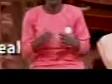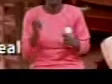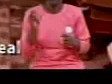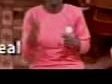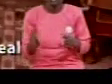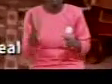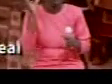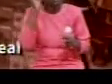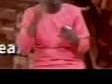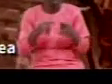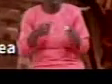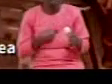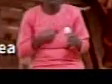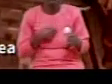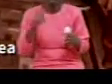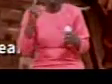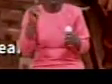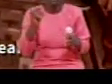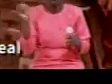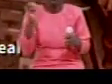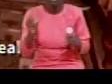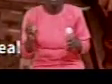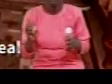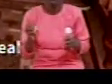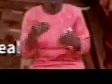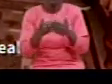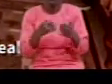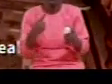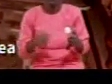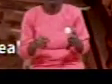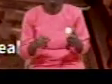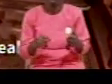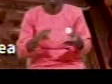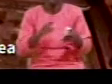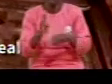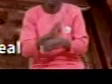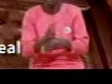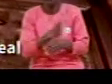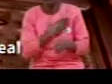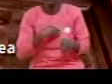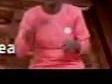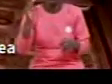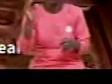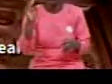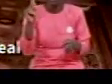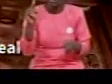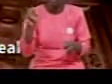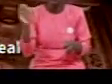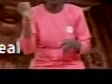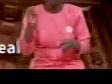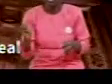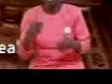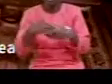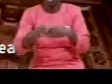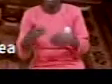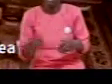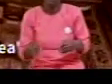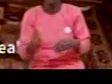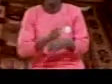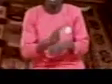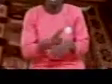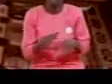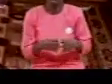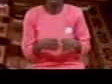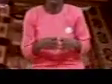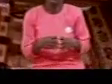بقى اتفاقي معاك، 20% قبل استلام الصفقه وال20 الثانيه بعد تتميم الصفقة إن شاء